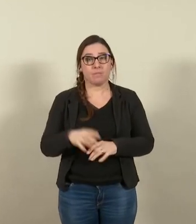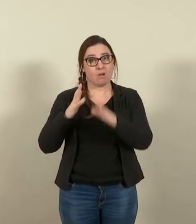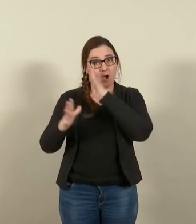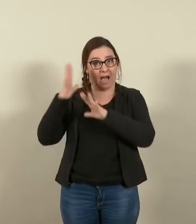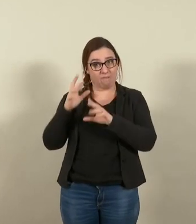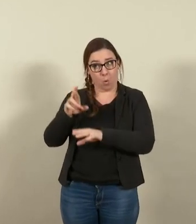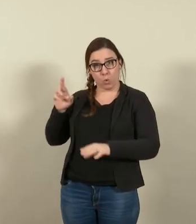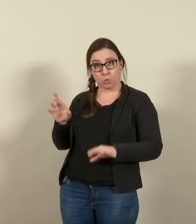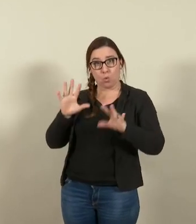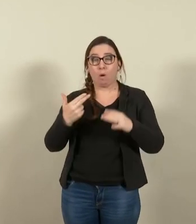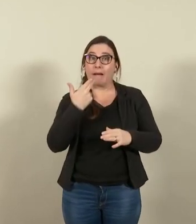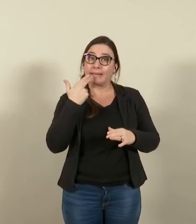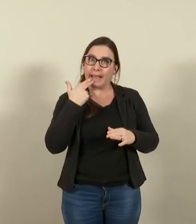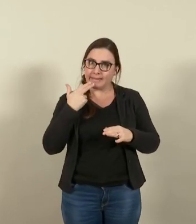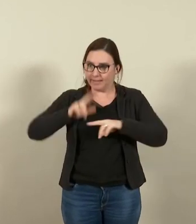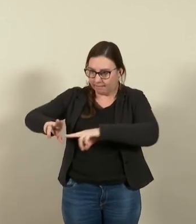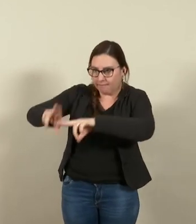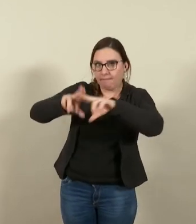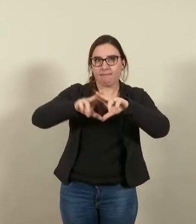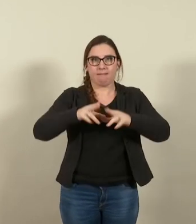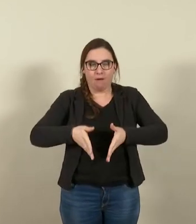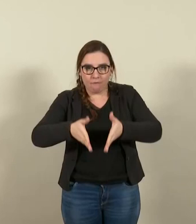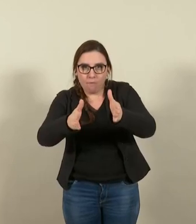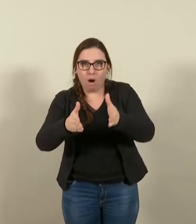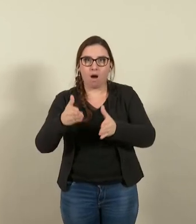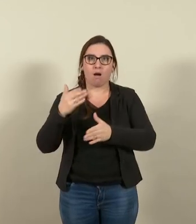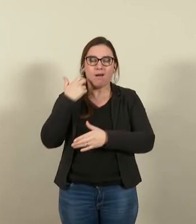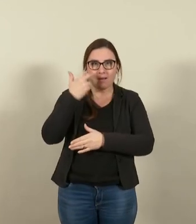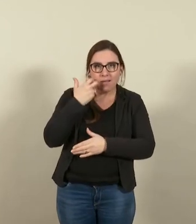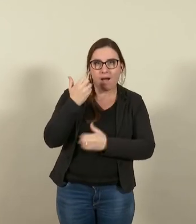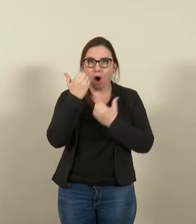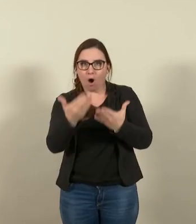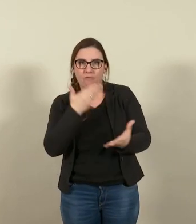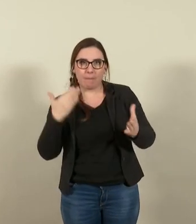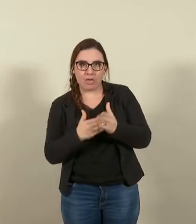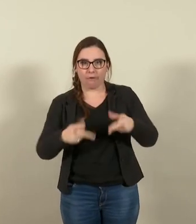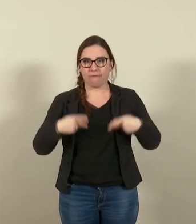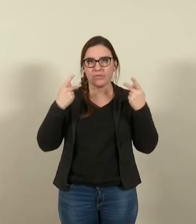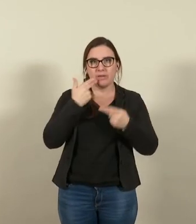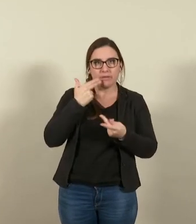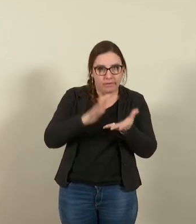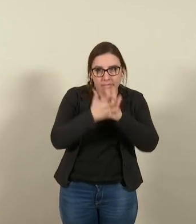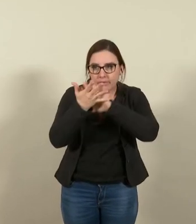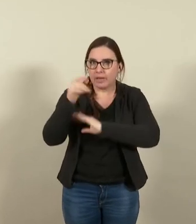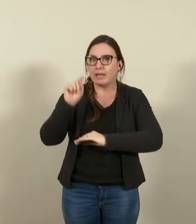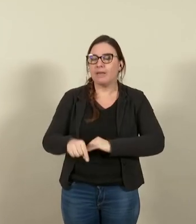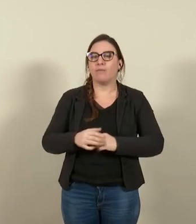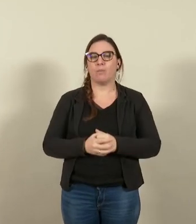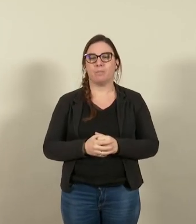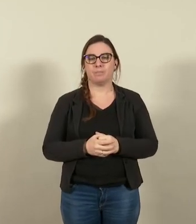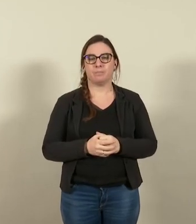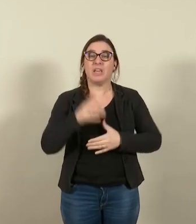il faut donc améliorer la qualité de l'infrastructure la qualité de l' de l'offre ferrouiaire et la qualité de vie des usagers dans dans le